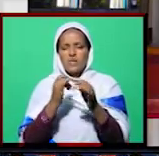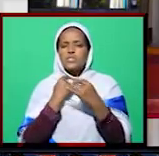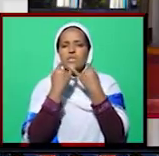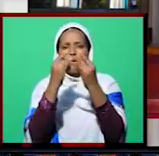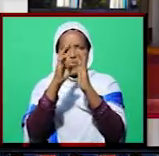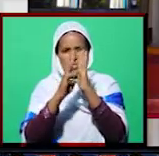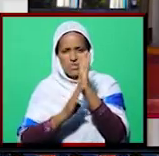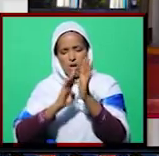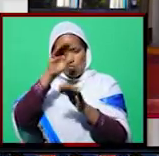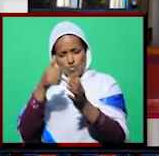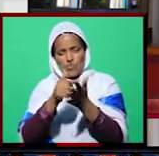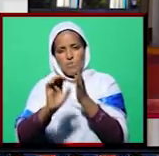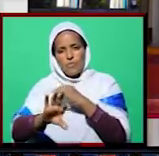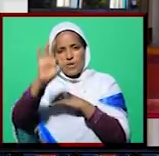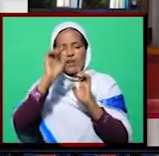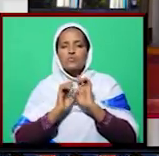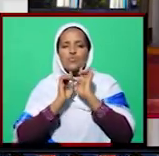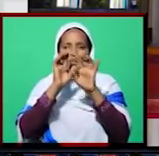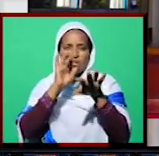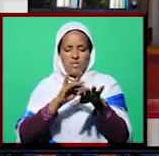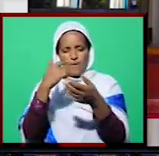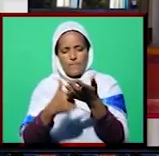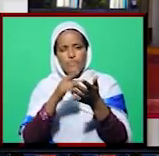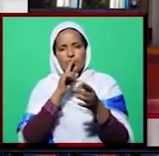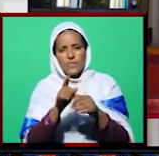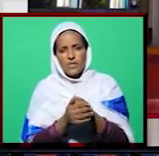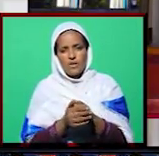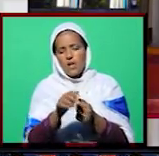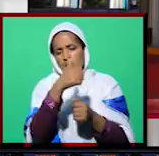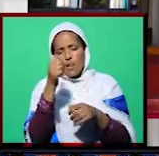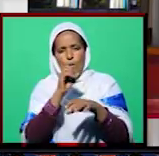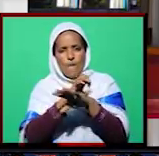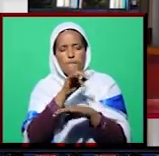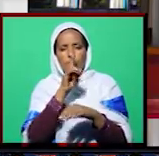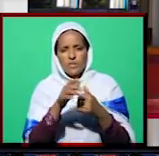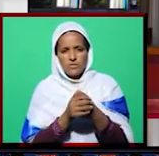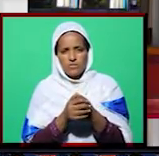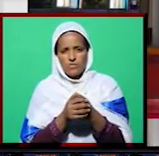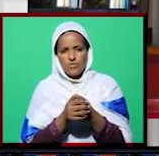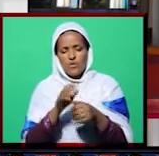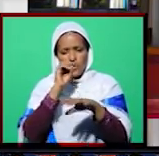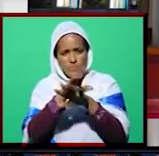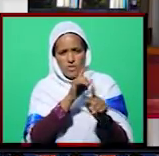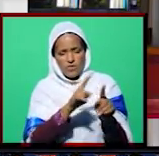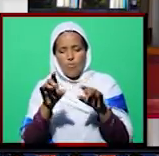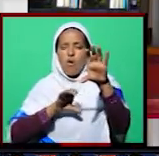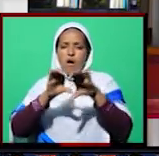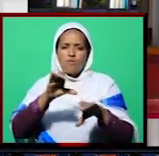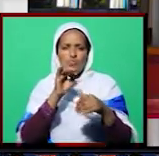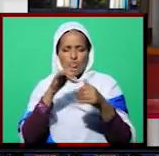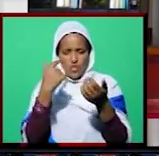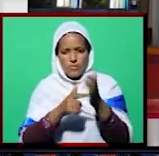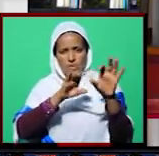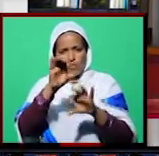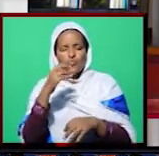አምልኮውን፣ የዜማውን ስርዓት፣ የሁሉን ስርዓት የምናገኘው ቅዳሴ ላይ ይሄ ነው። ሌላው ምክር ነው። ምክር